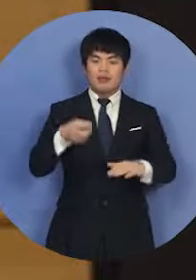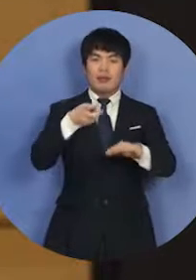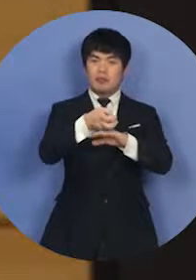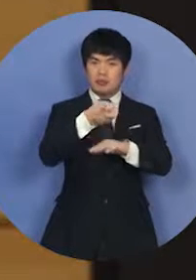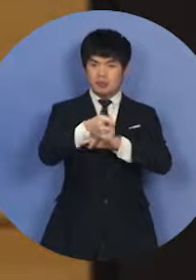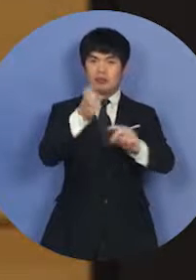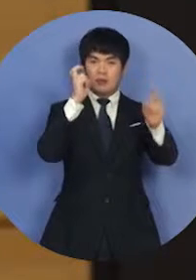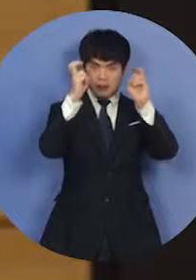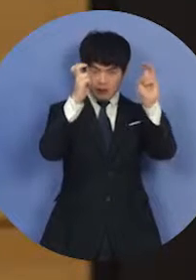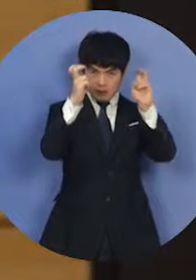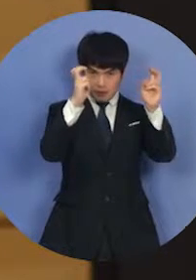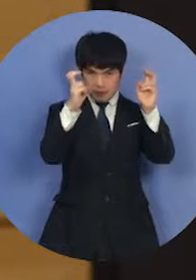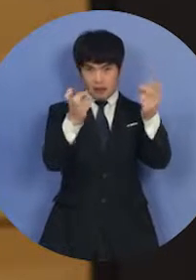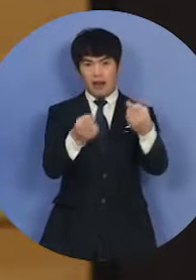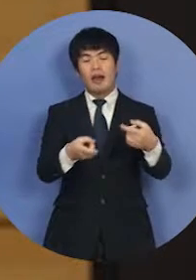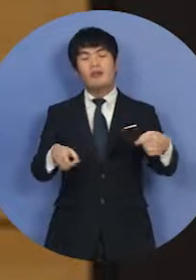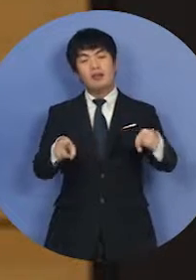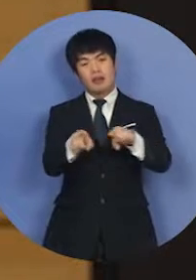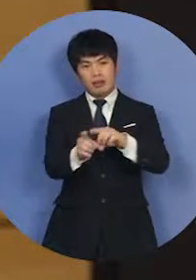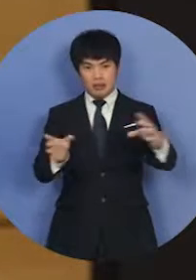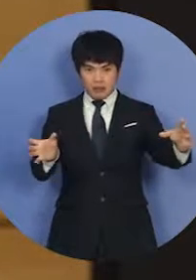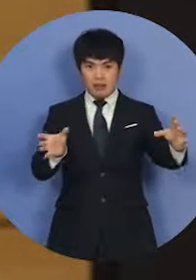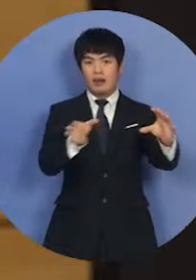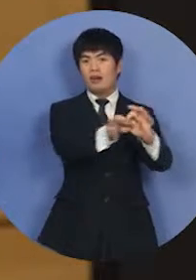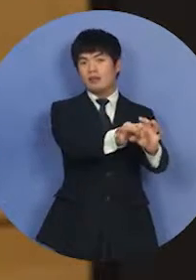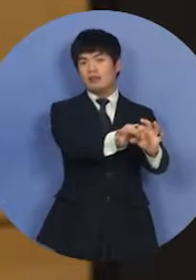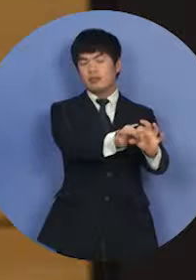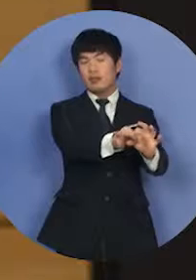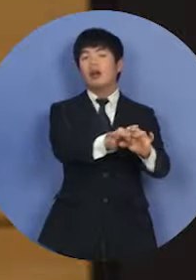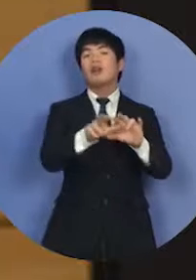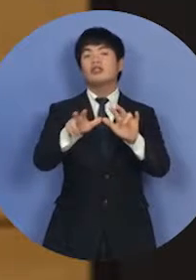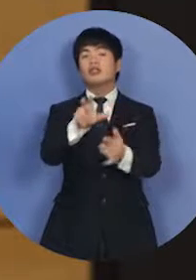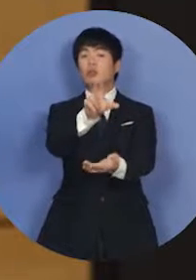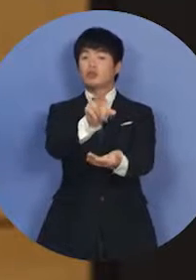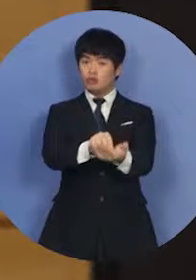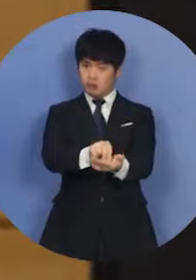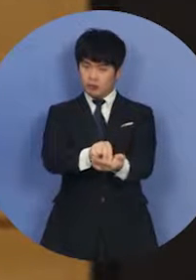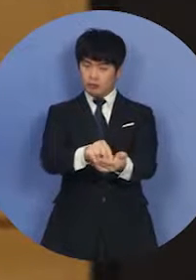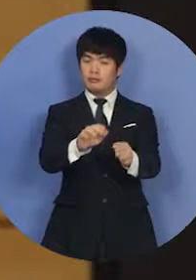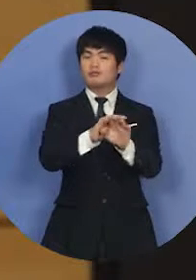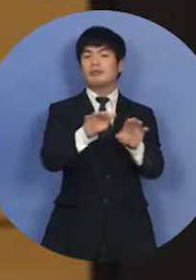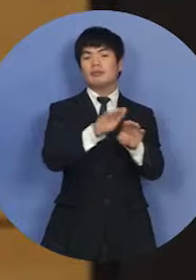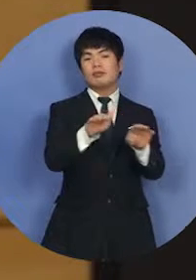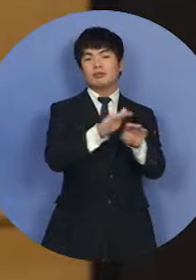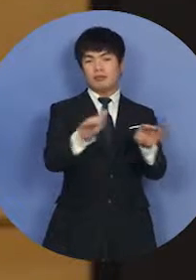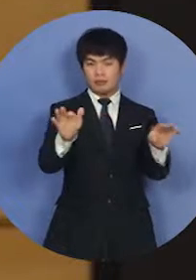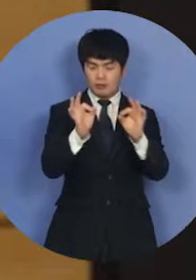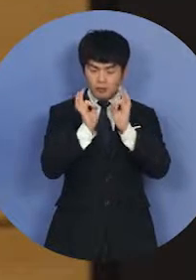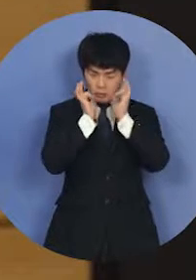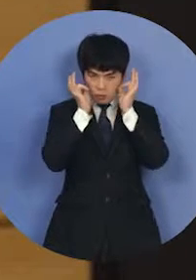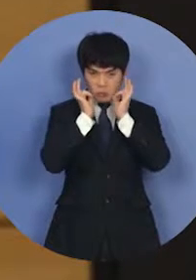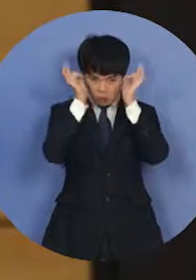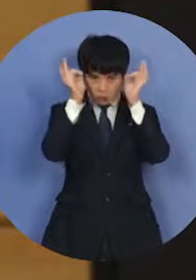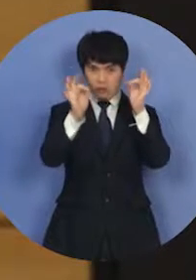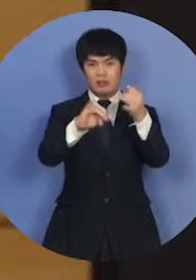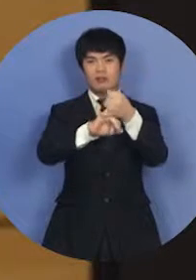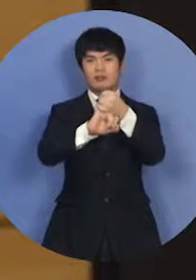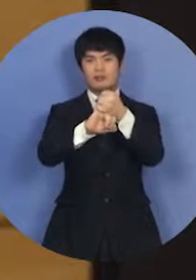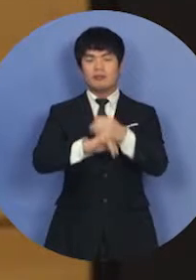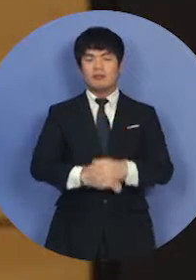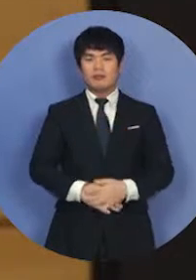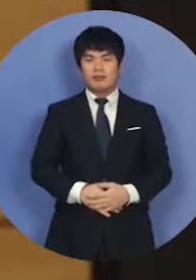4 그 순 사회에서 에 이제 좀 더 계속 개선해 가능토록